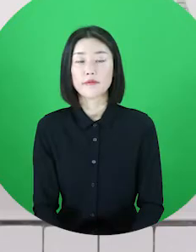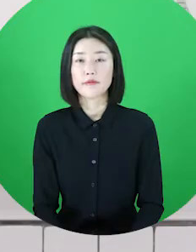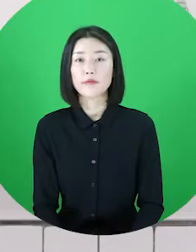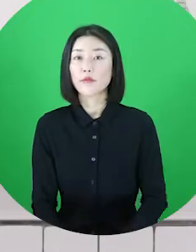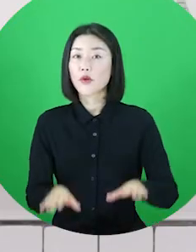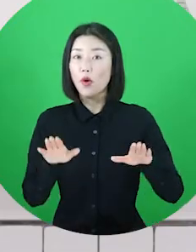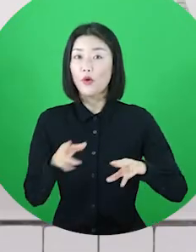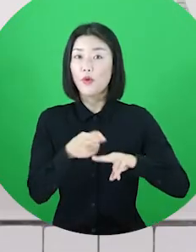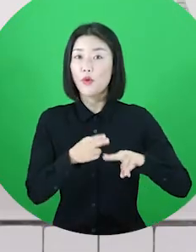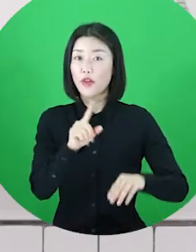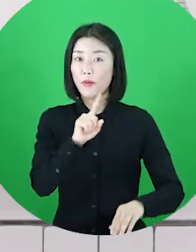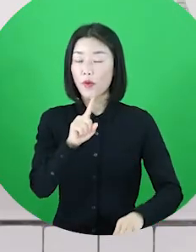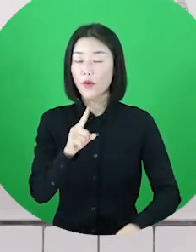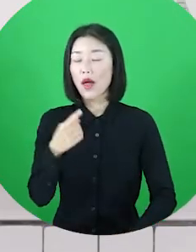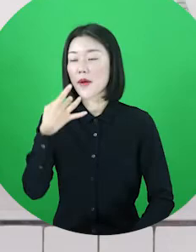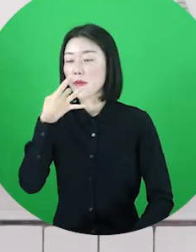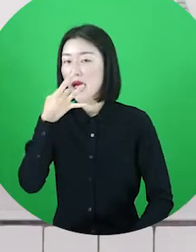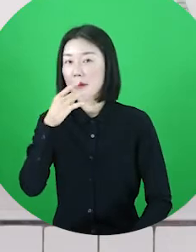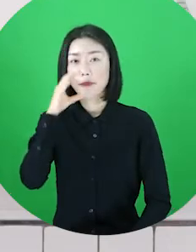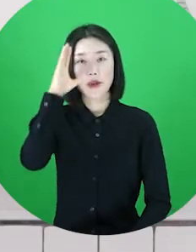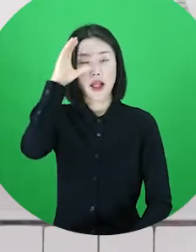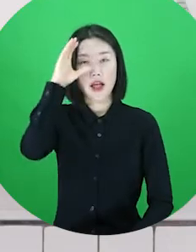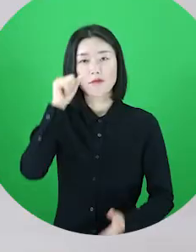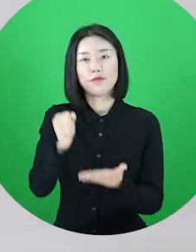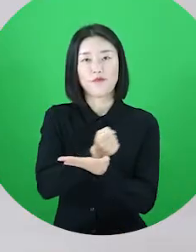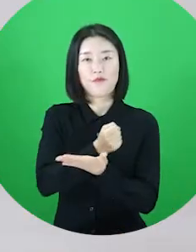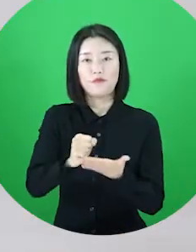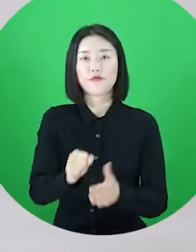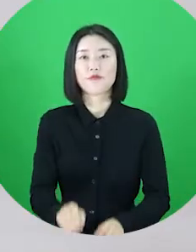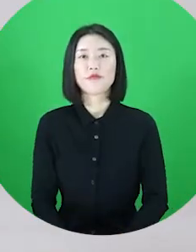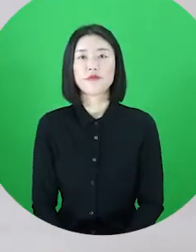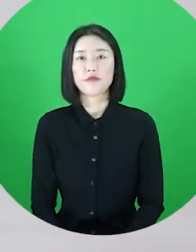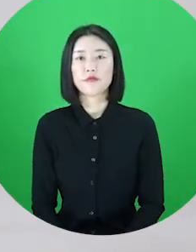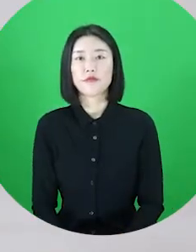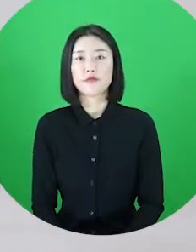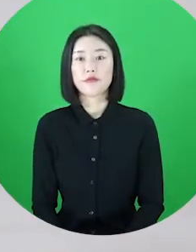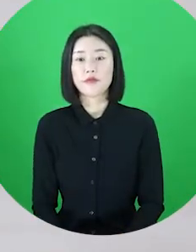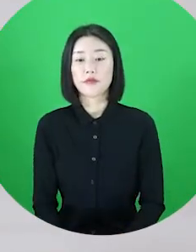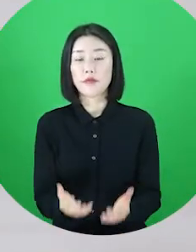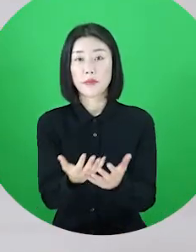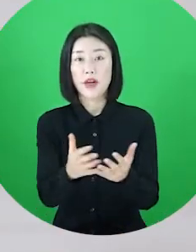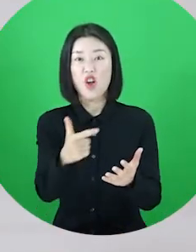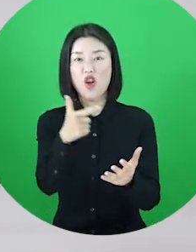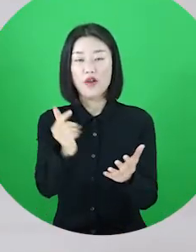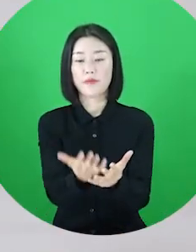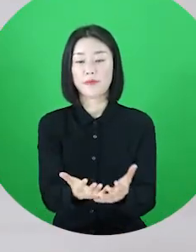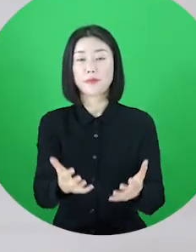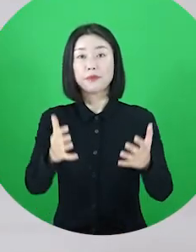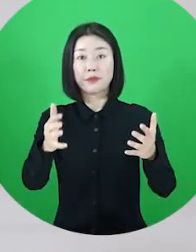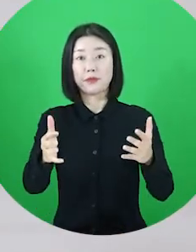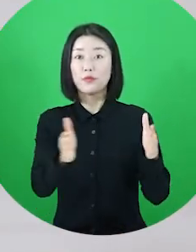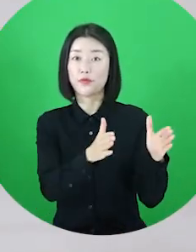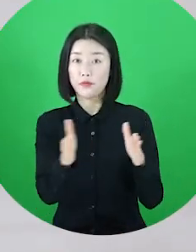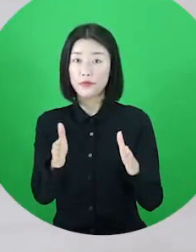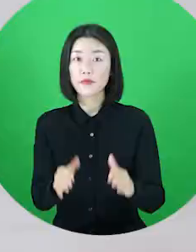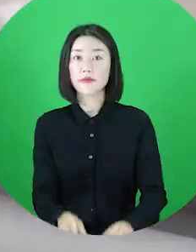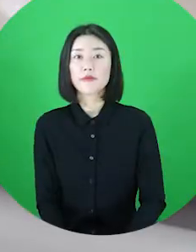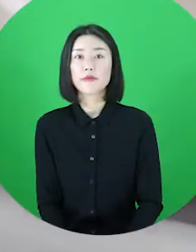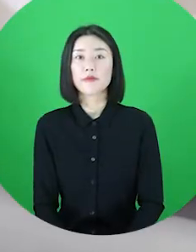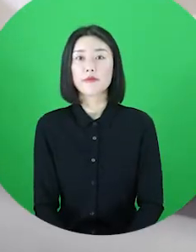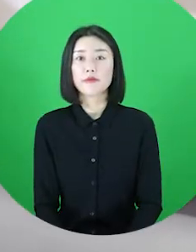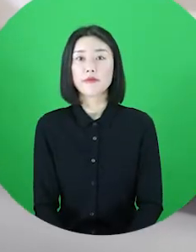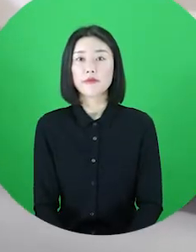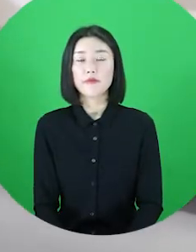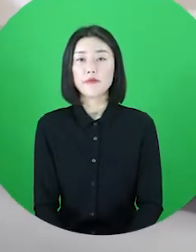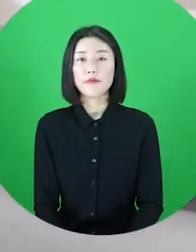자, 오늘 요리는 밥과 계란을 섞어줄 거예요. 이렇게 조금 큰 그릇을 준비해 주세요.